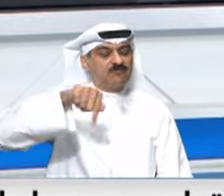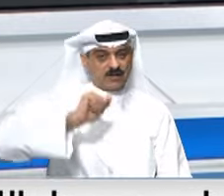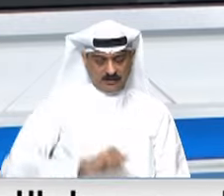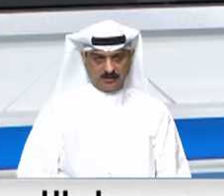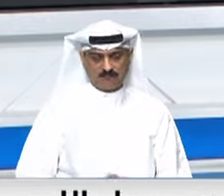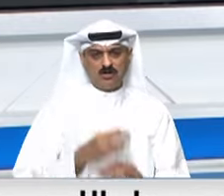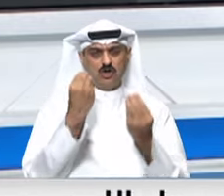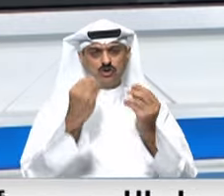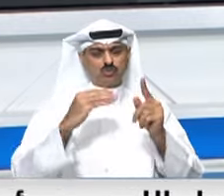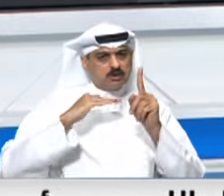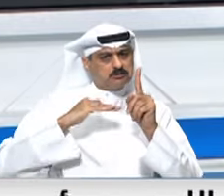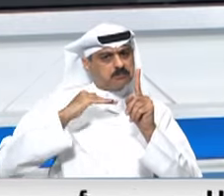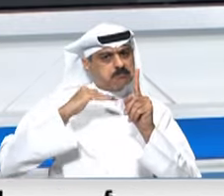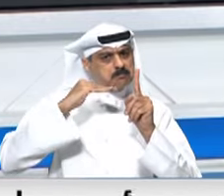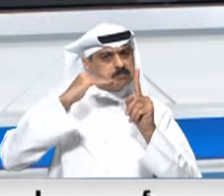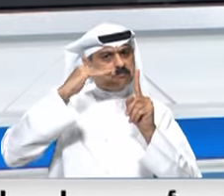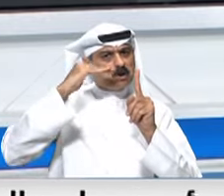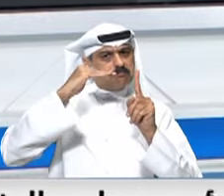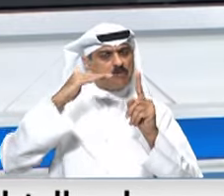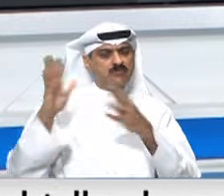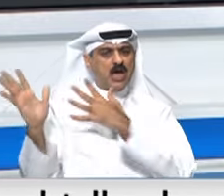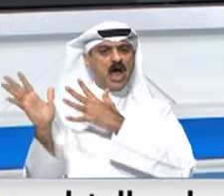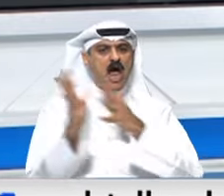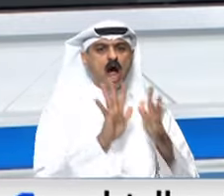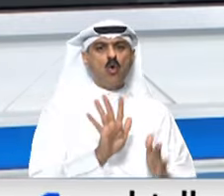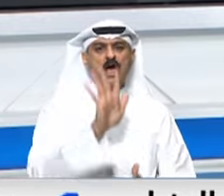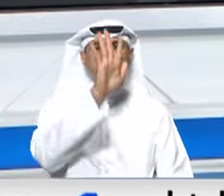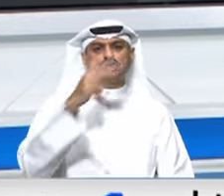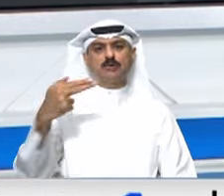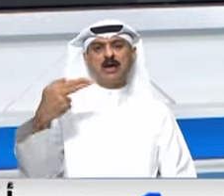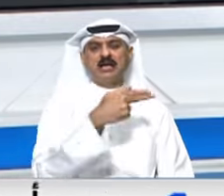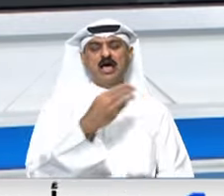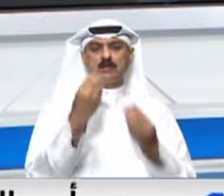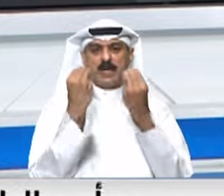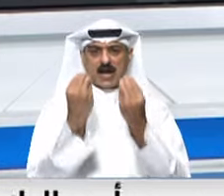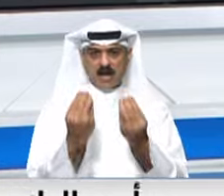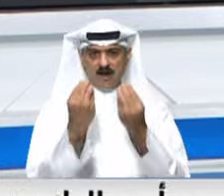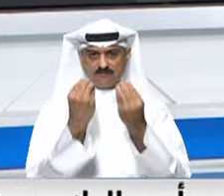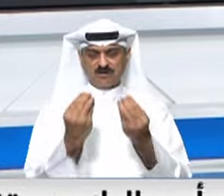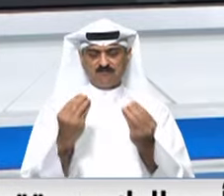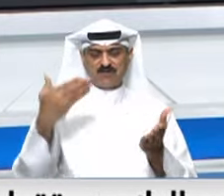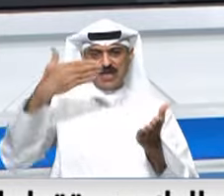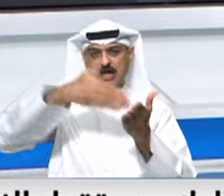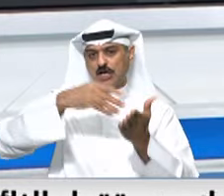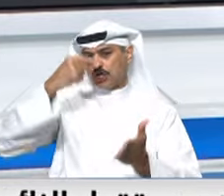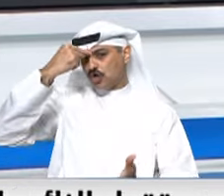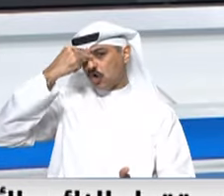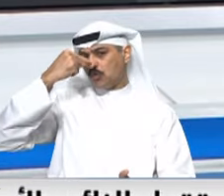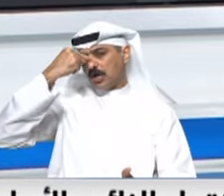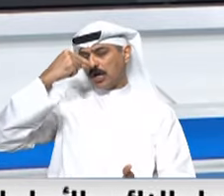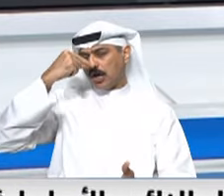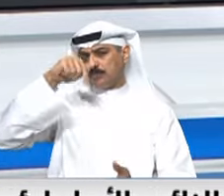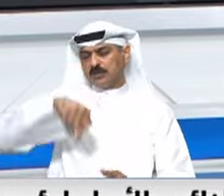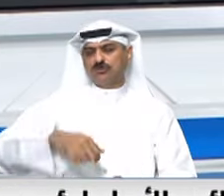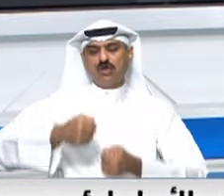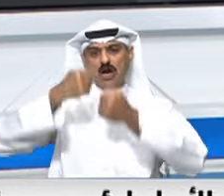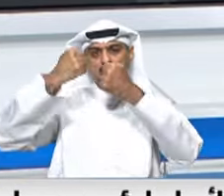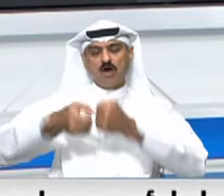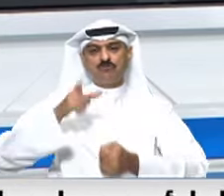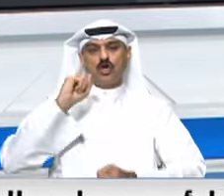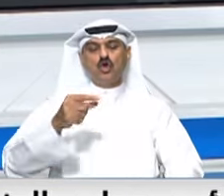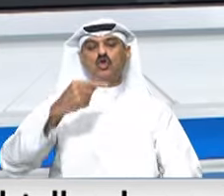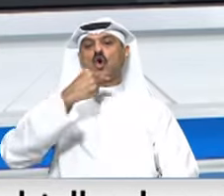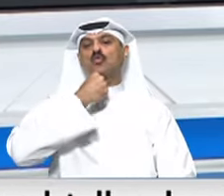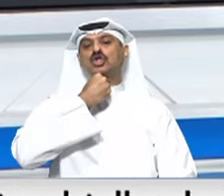درجات الحراره متوقع مع هواء شمالي غربي خفيف الى معتدل السرعه بوجه عام الى يوم الخميس وشد على فترات في يوم الجمعه